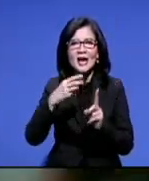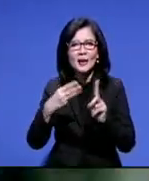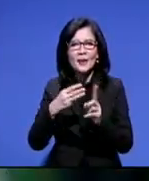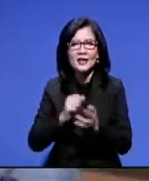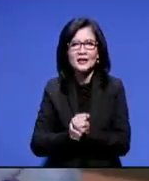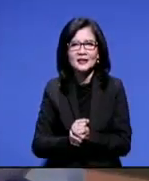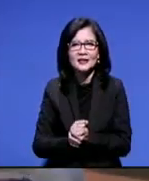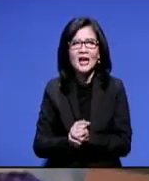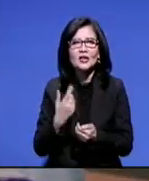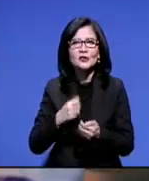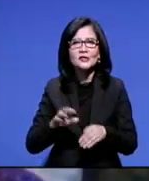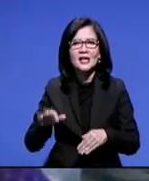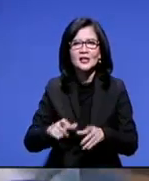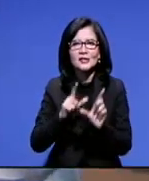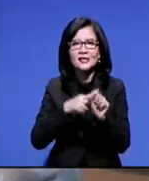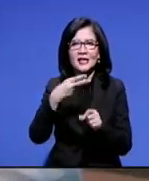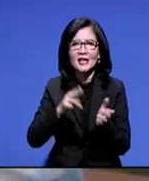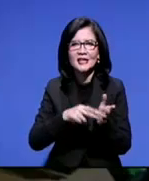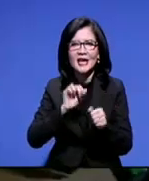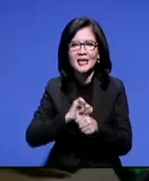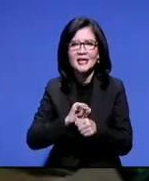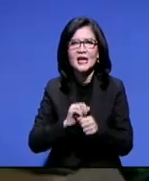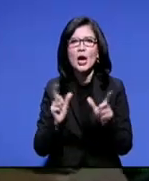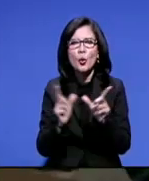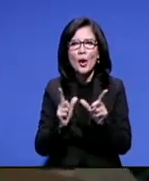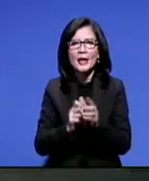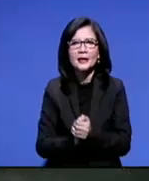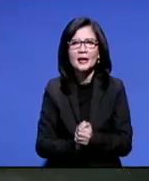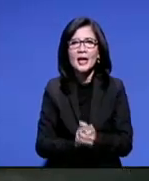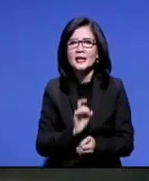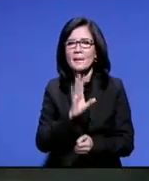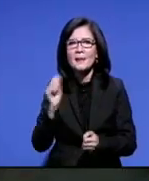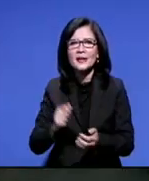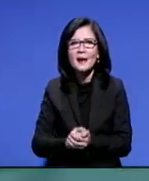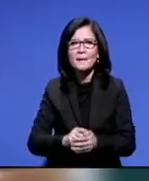RI keempat, Yeni Wahid, serta ratusan santri dari berbagai pondok pesantren sejabotabek.